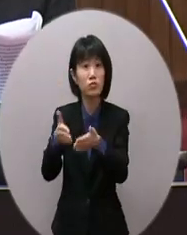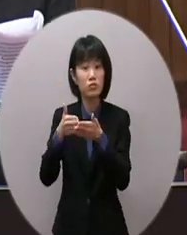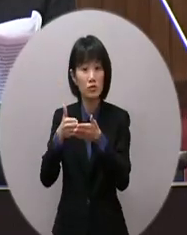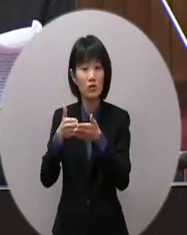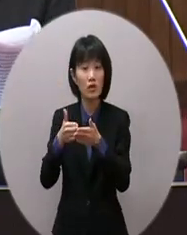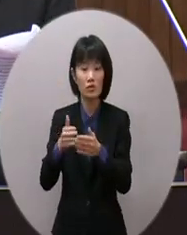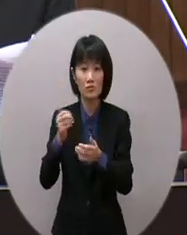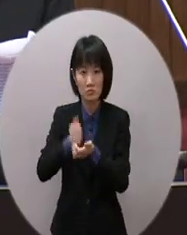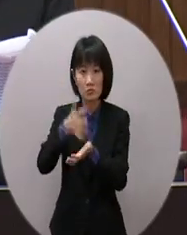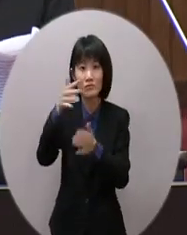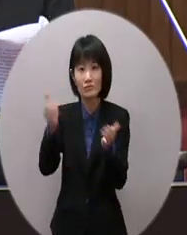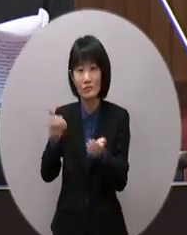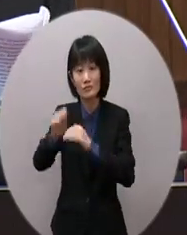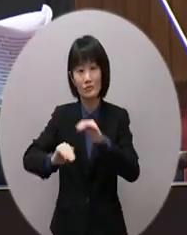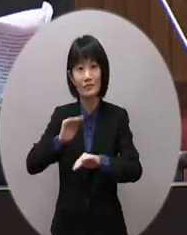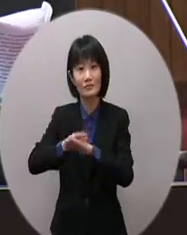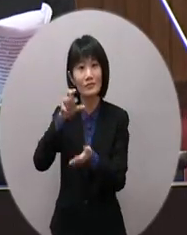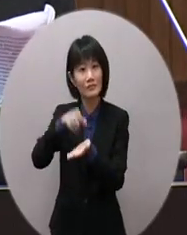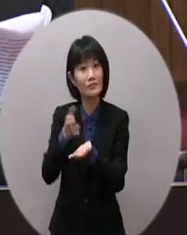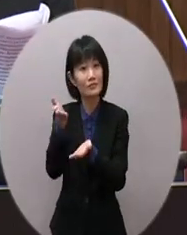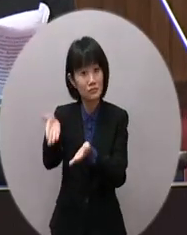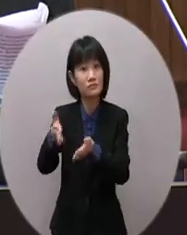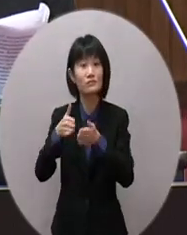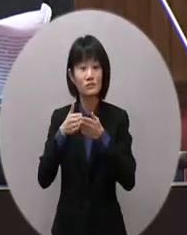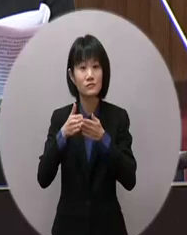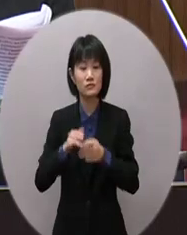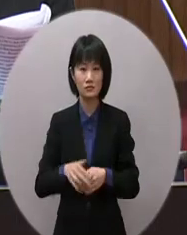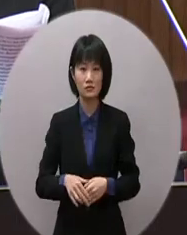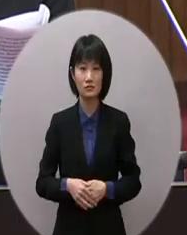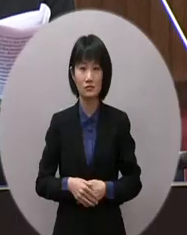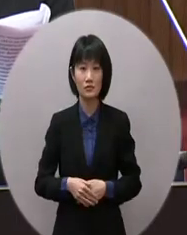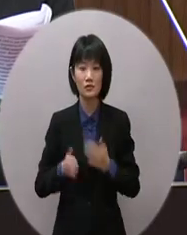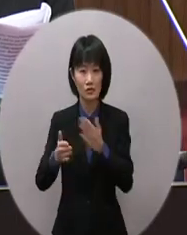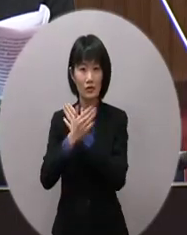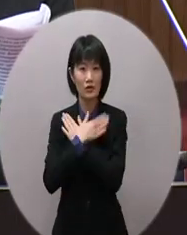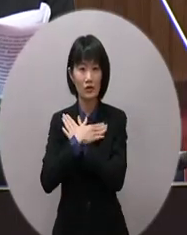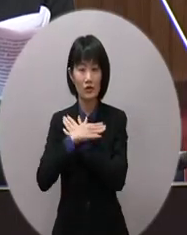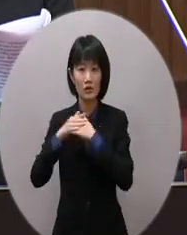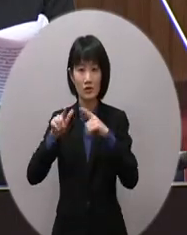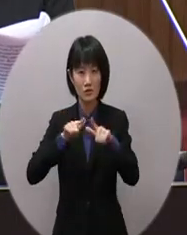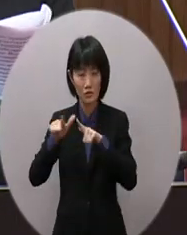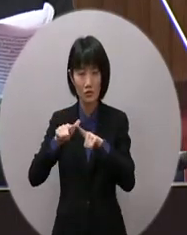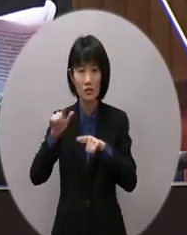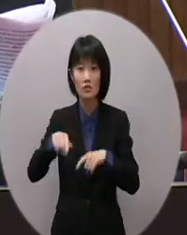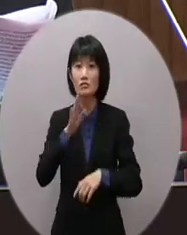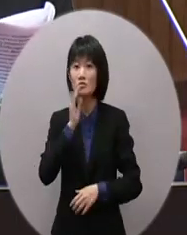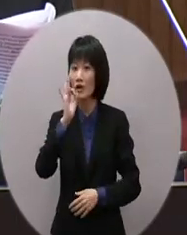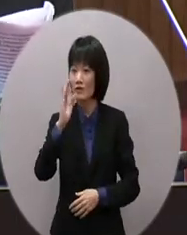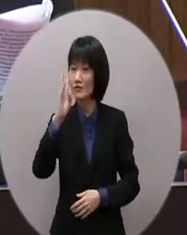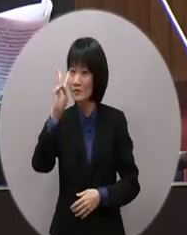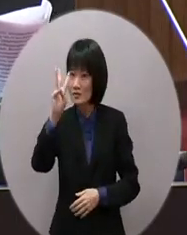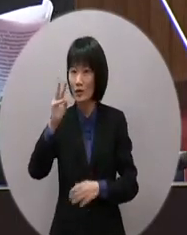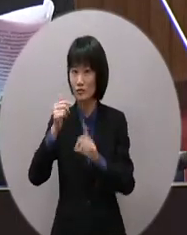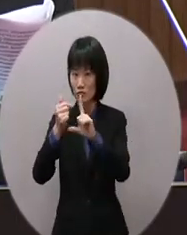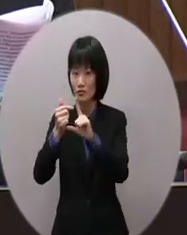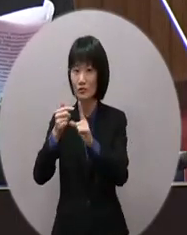谓的使用类别的一个执照。那我们的鹅哨这个部分其实是在 F3， 是要需要特别照